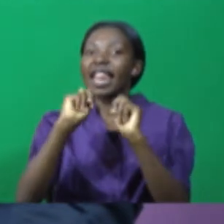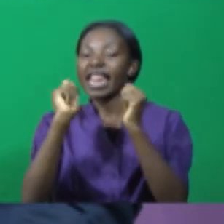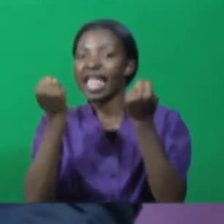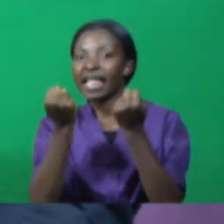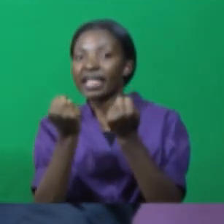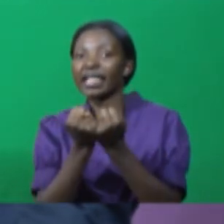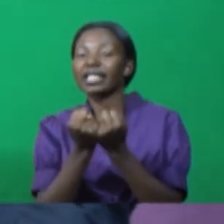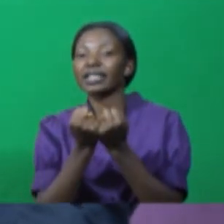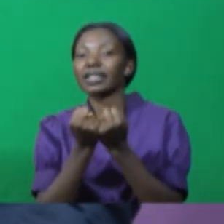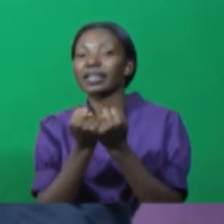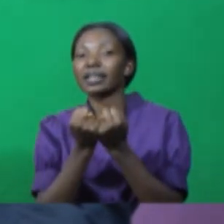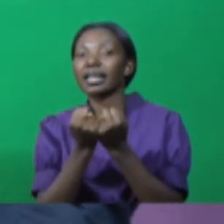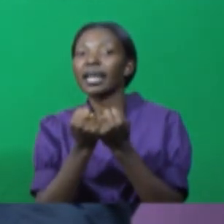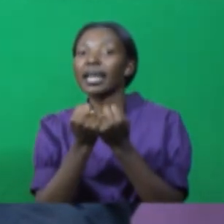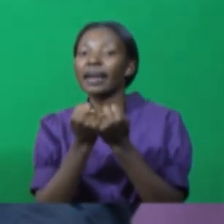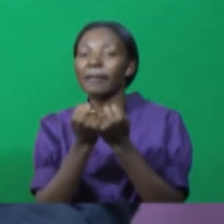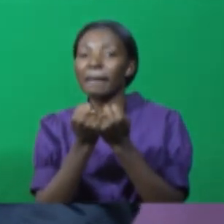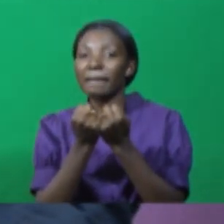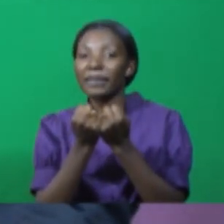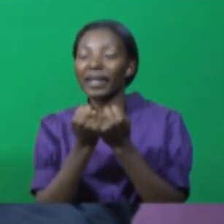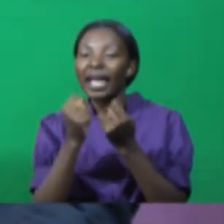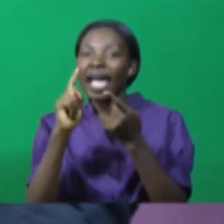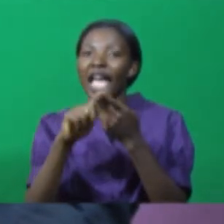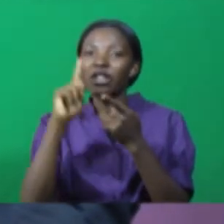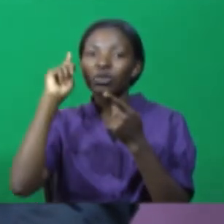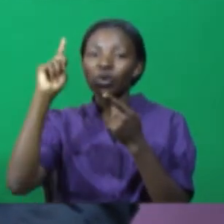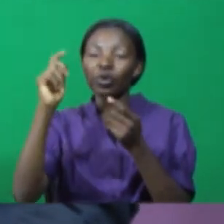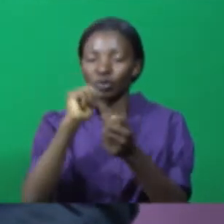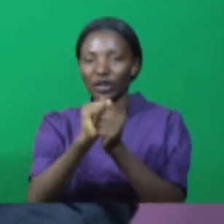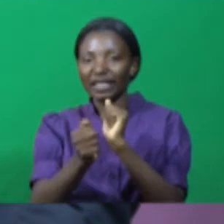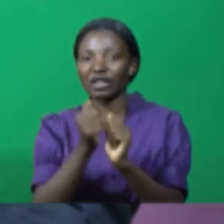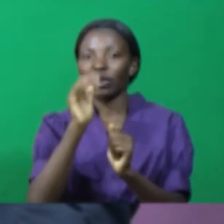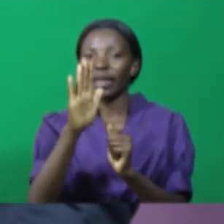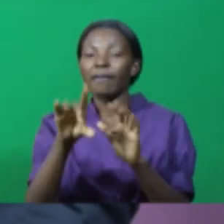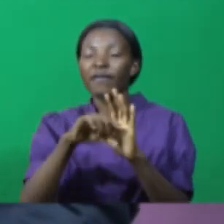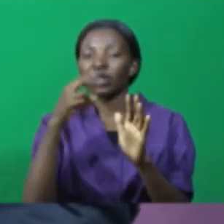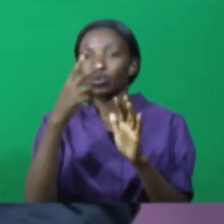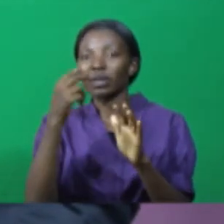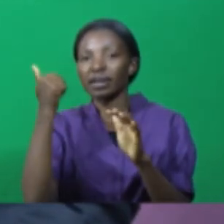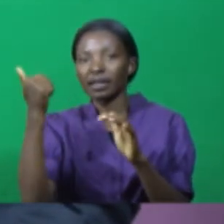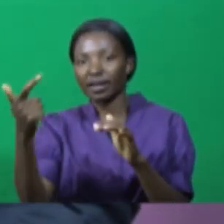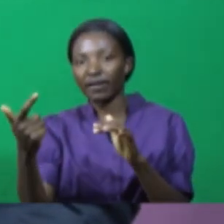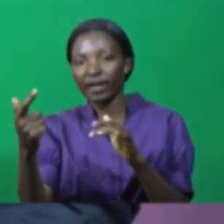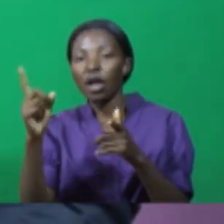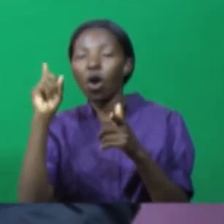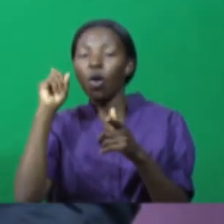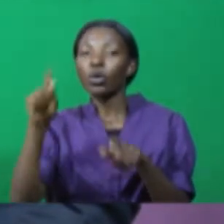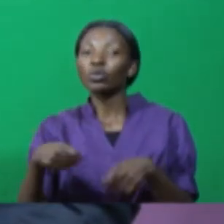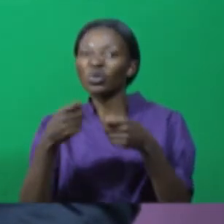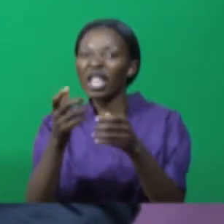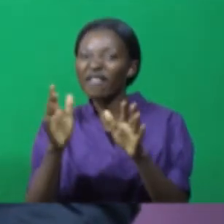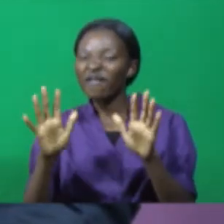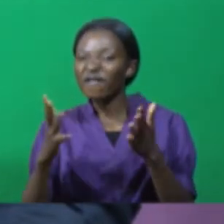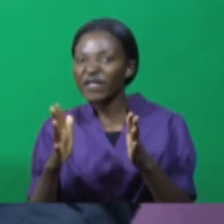neva Kenani neva Hevi neva Jebusi ini ndichavaparadza verse 27 right ndichatuma chichikiso changu